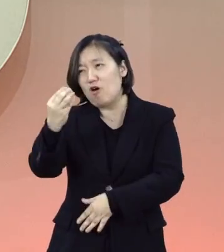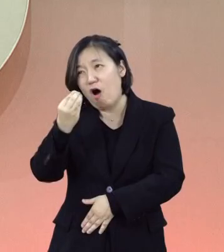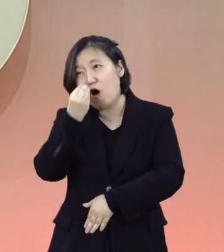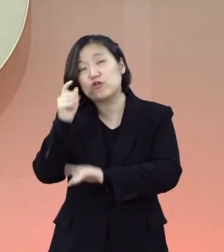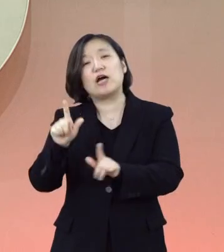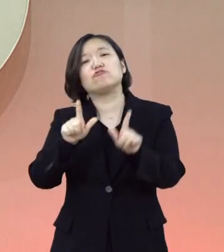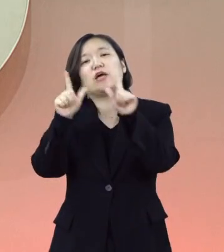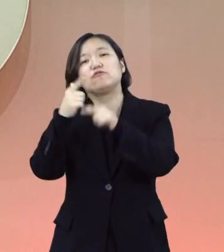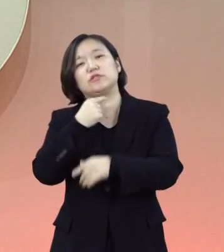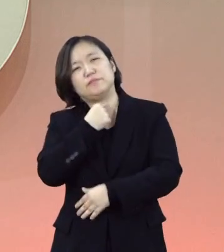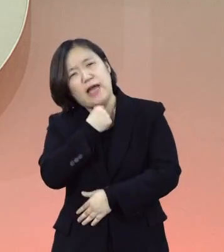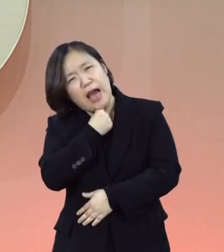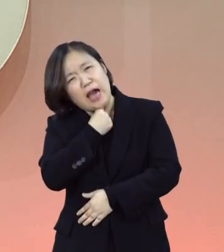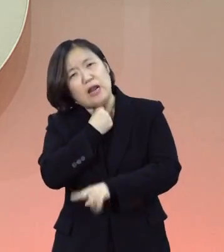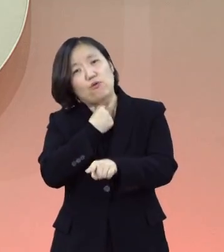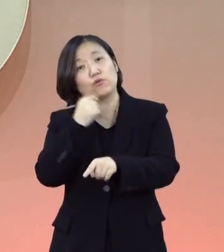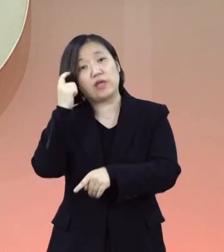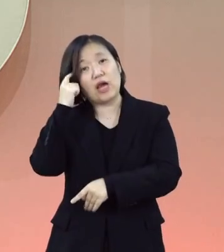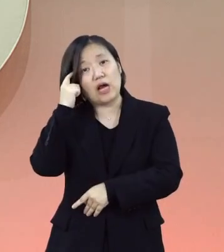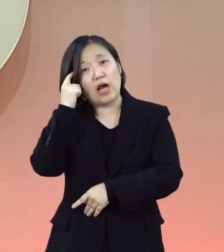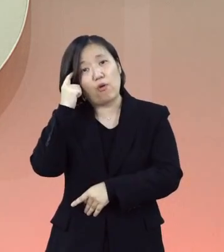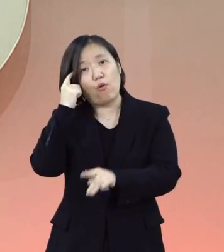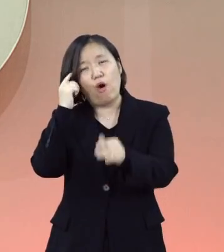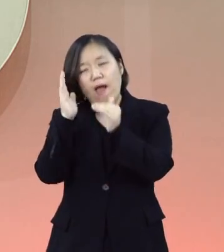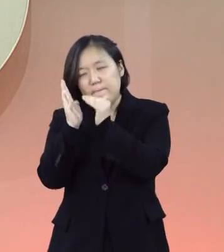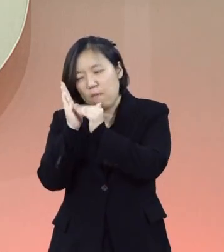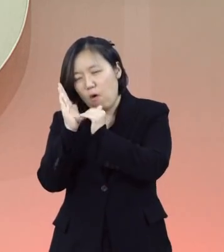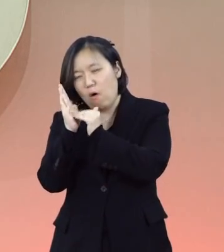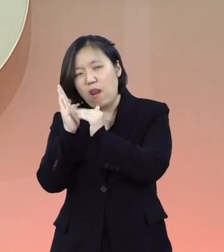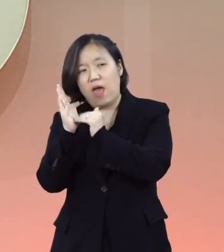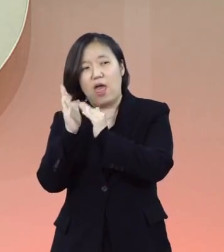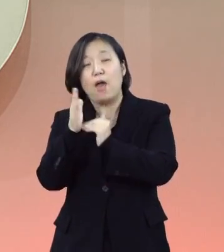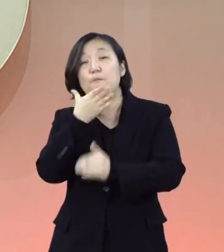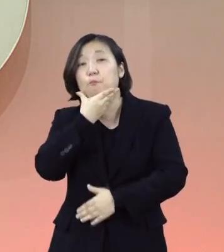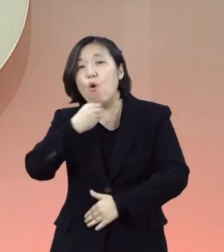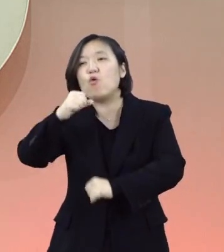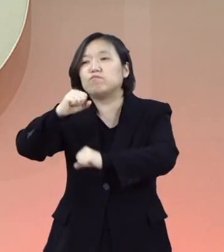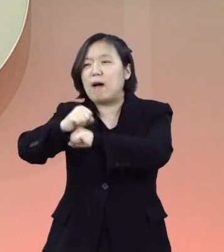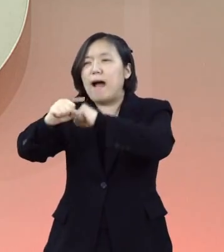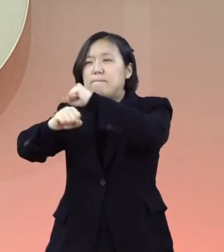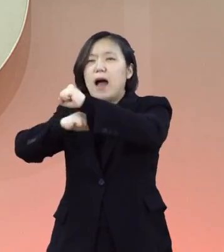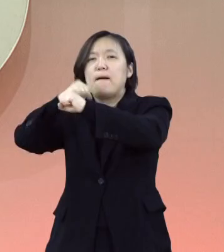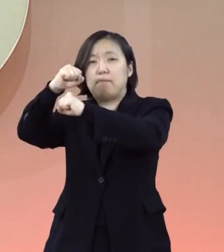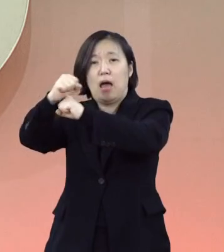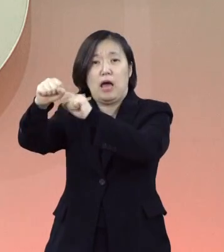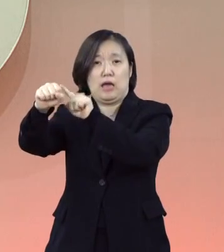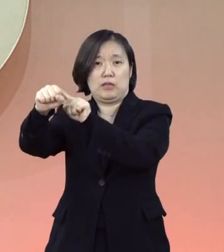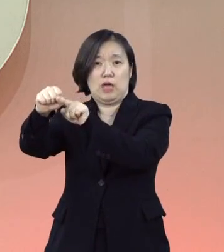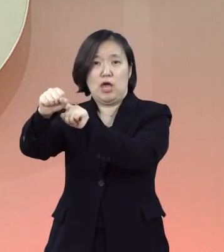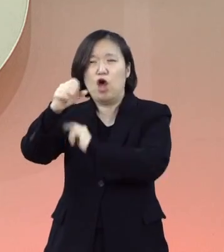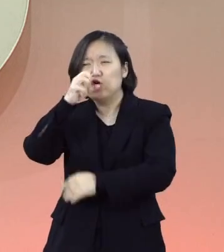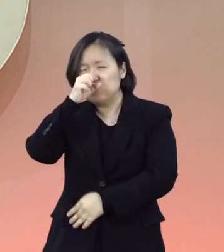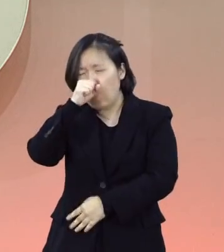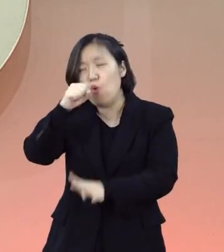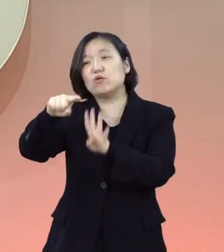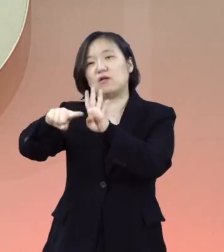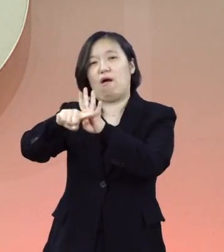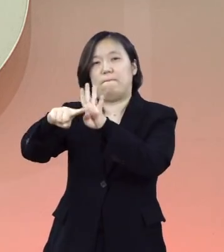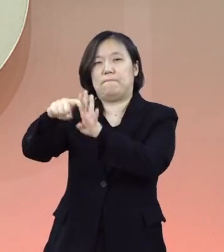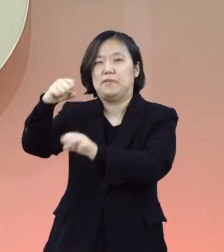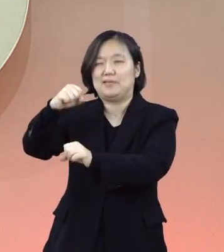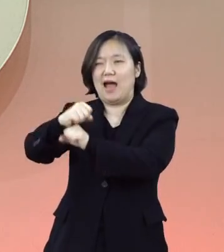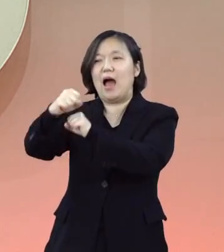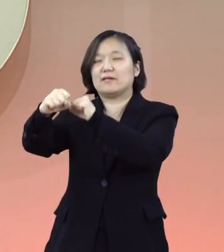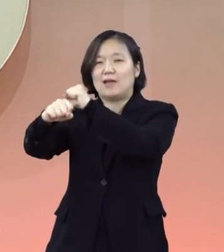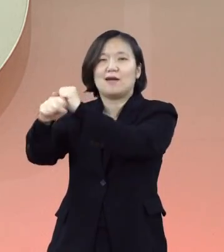남몰래 복을 많이 짓고 그렇게 마음에 좋은 에너지를 많이 일으켰기 때문에 자기가 만든 이